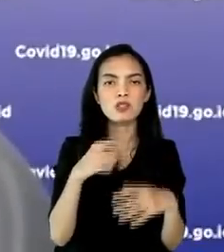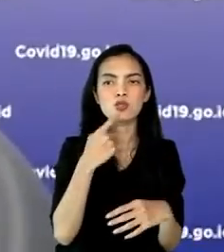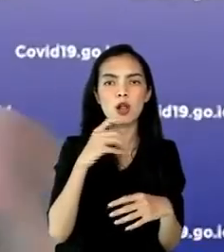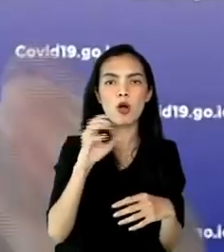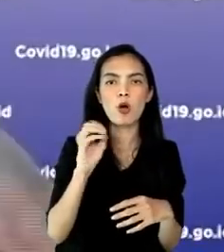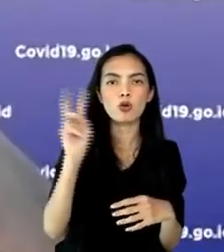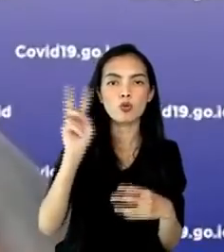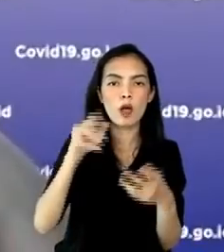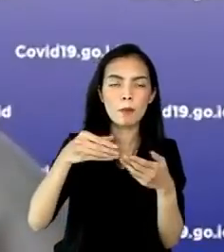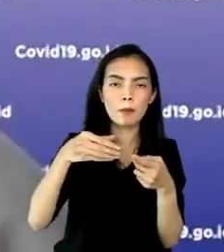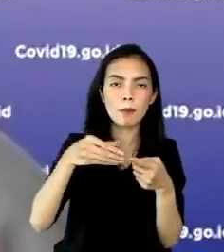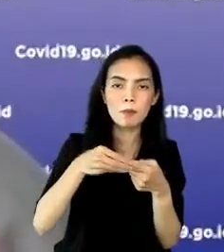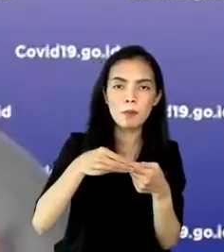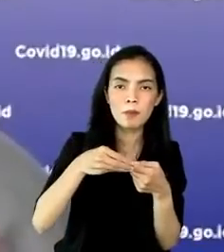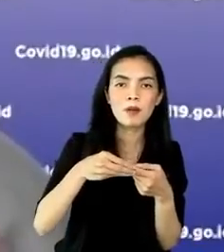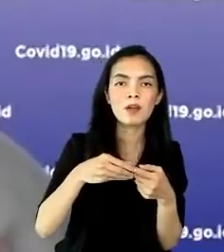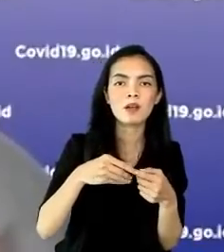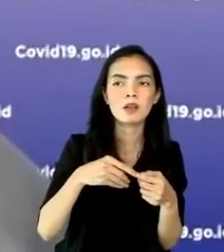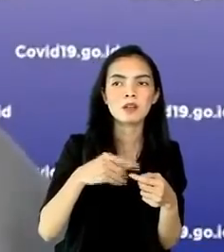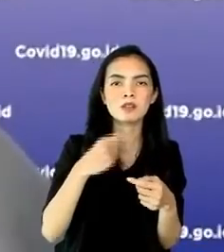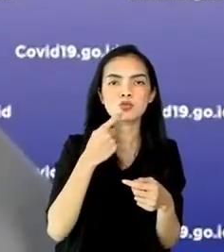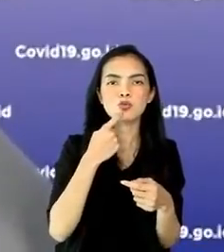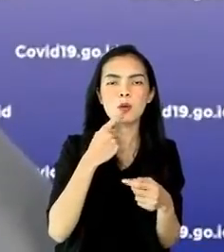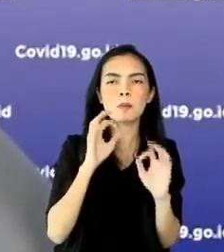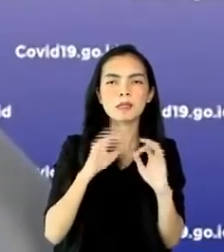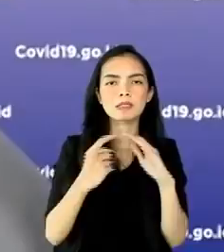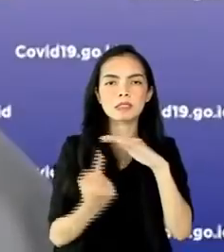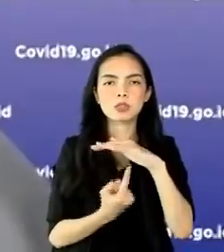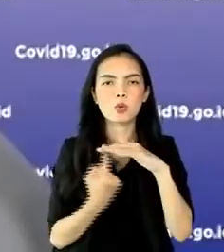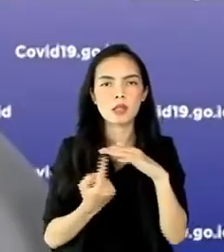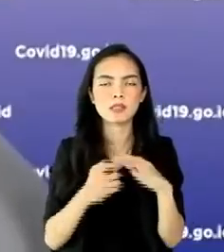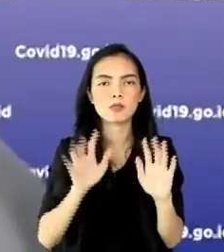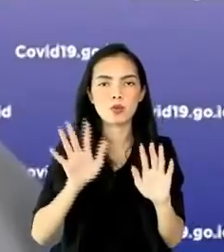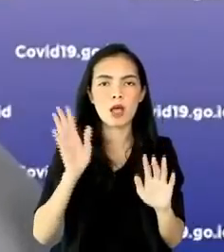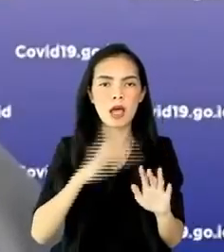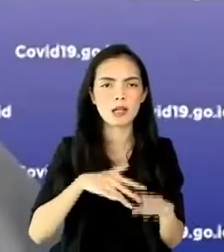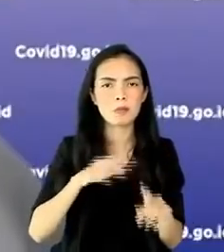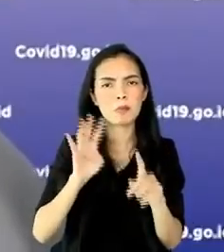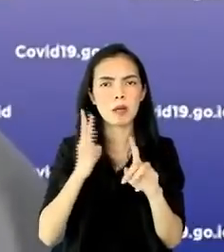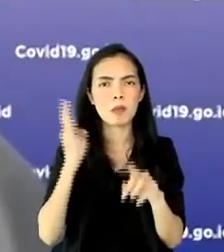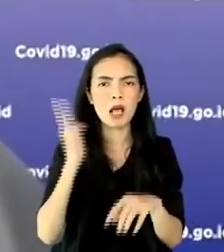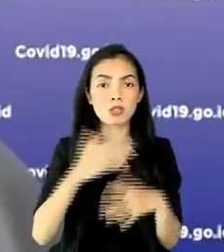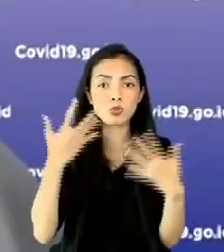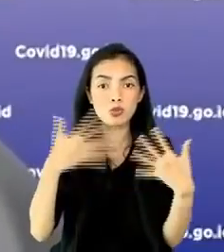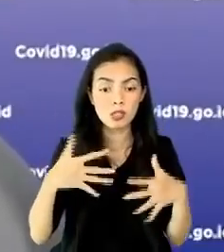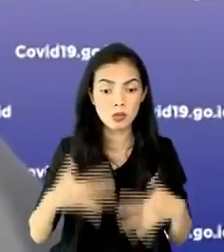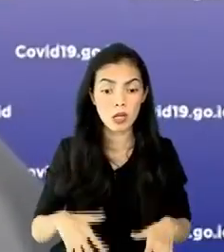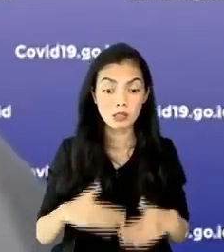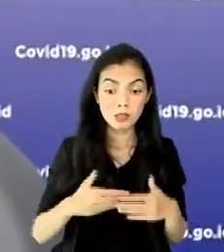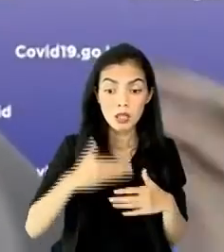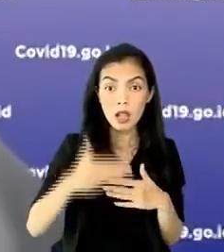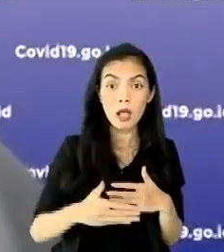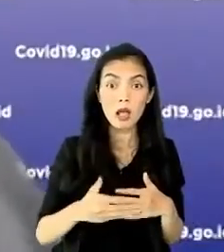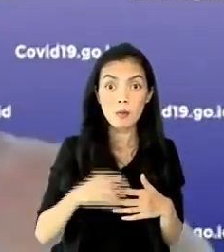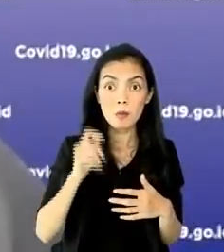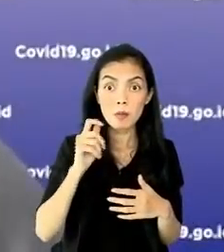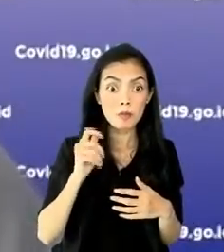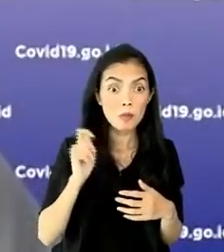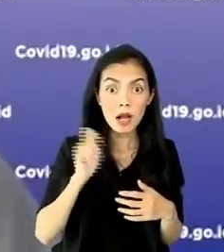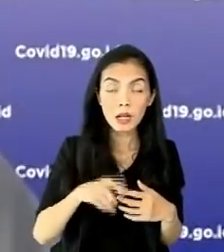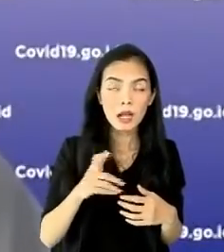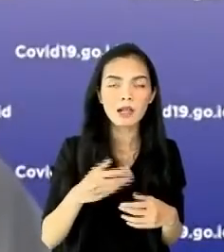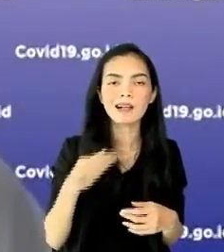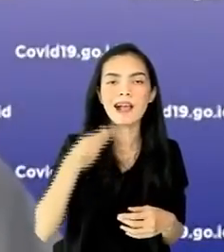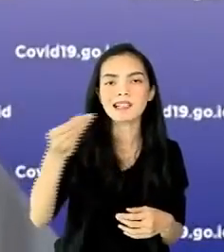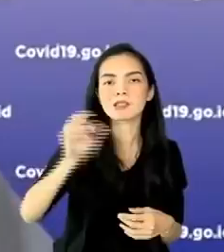dan lain-lain, itu kan dipakainya cuma dalam waktu isoman saja kan, 10 hari, 14 hari selesai. Berarti setelah itu nggak dipakai, bisa